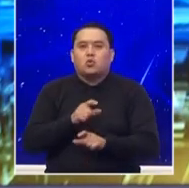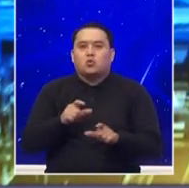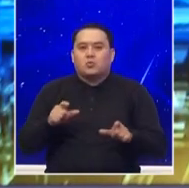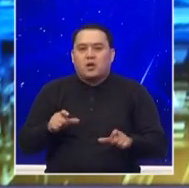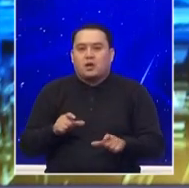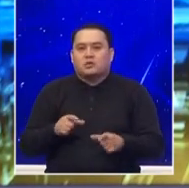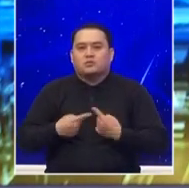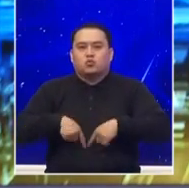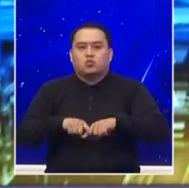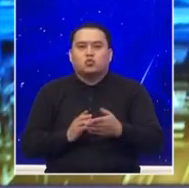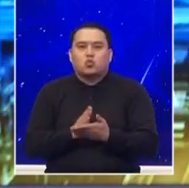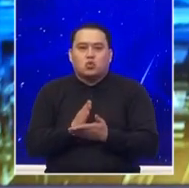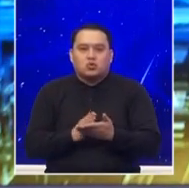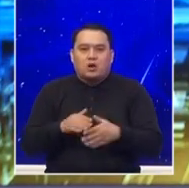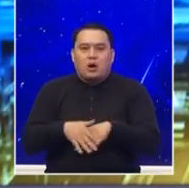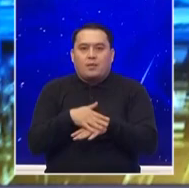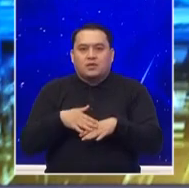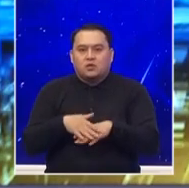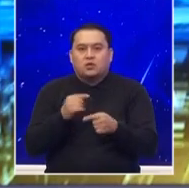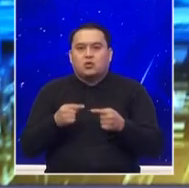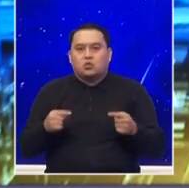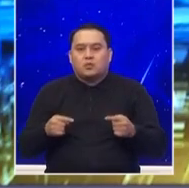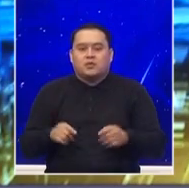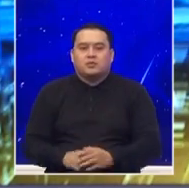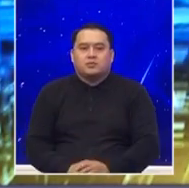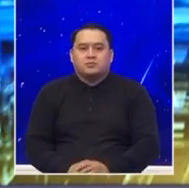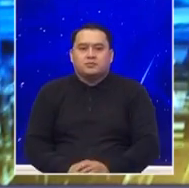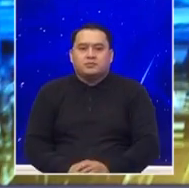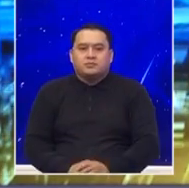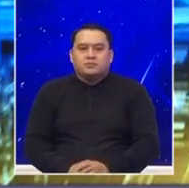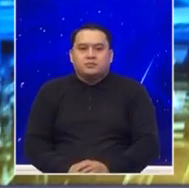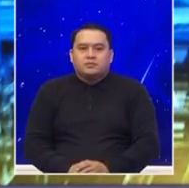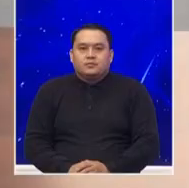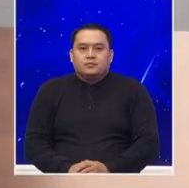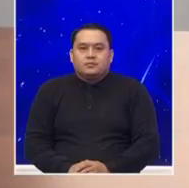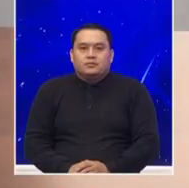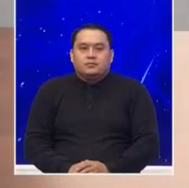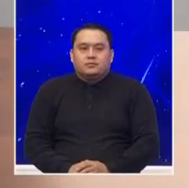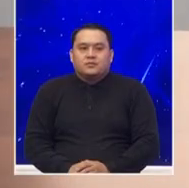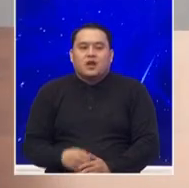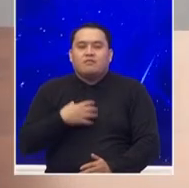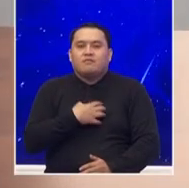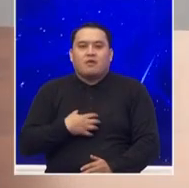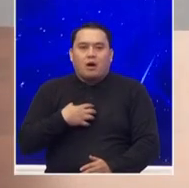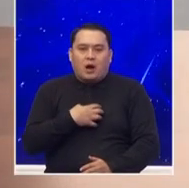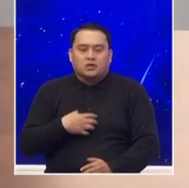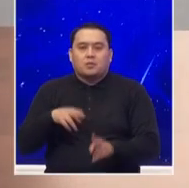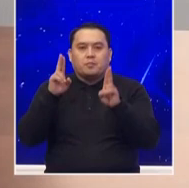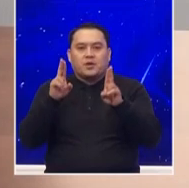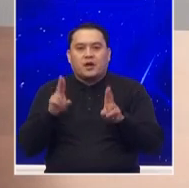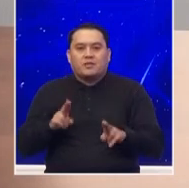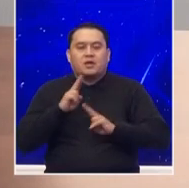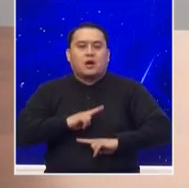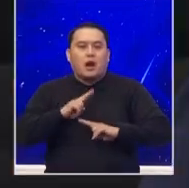с гражданами, газовой службой, жилищной инспекцией и другими структурами. Важным аспектом профилактической